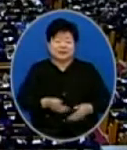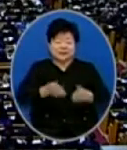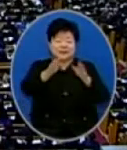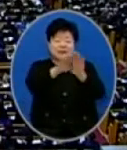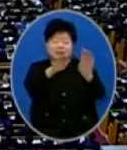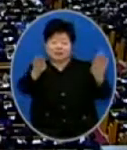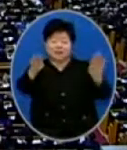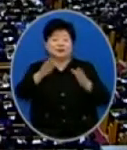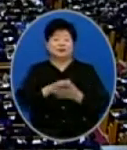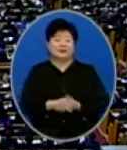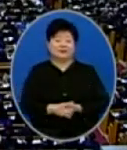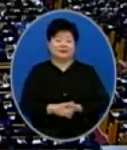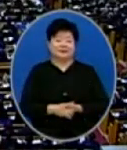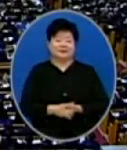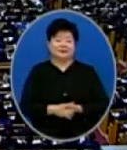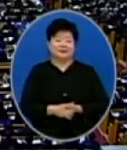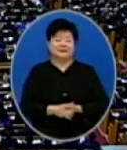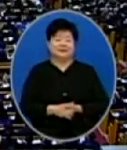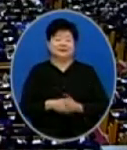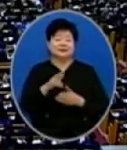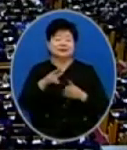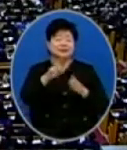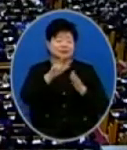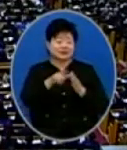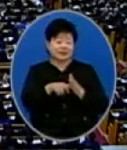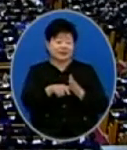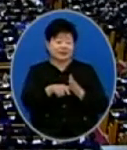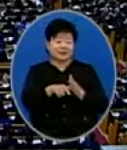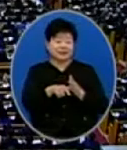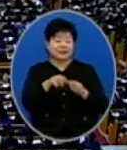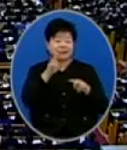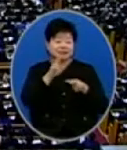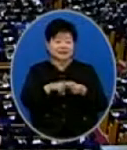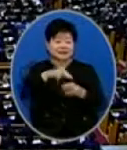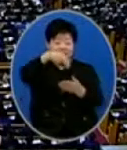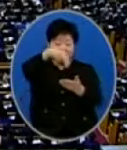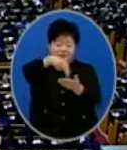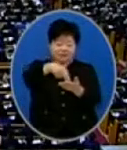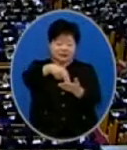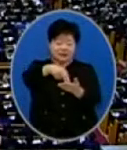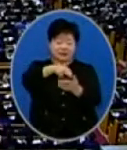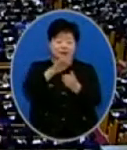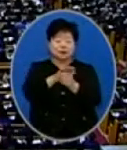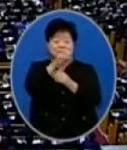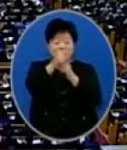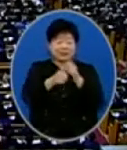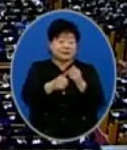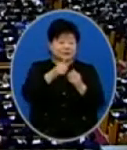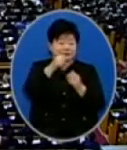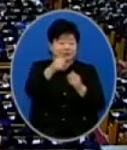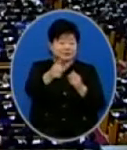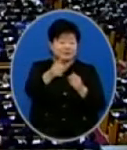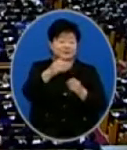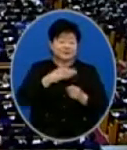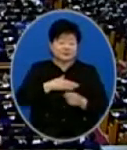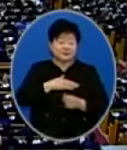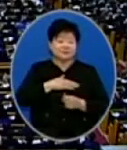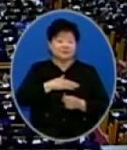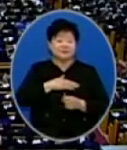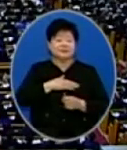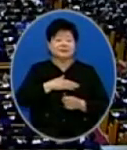길을 열어 주시며이 순간 자리에 설 수 있도록 하신 하나님 저의